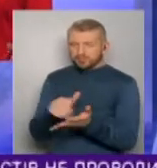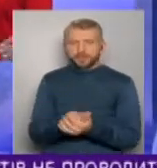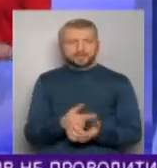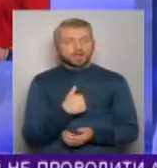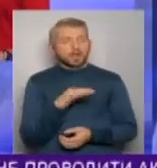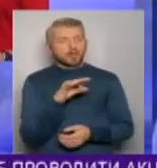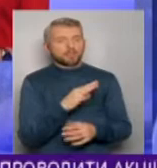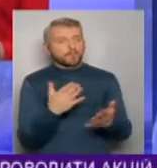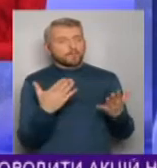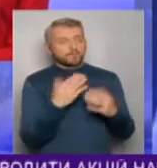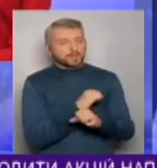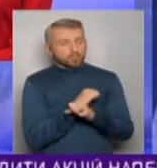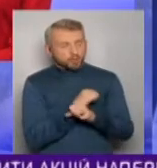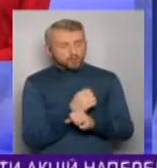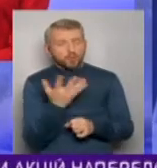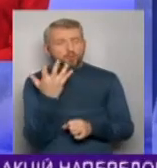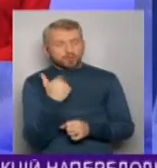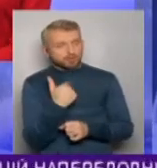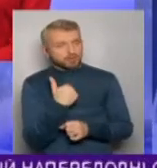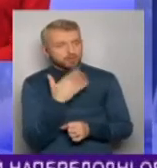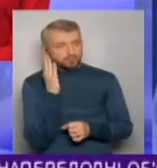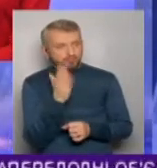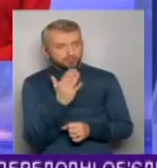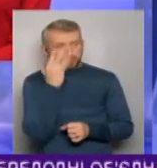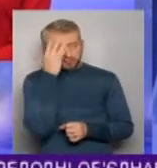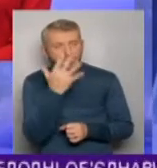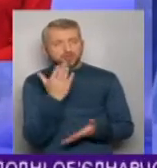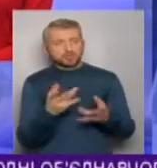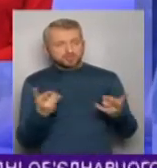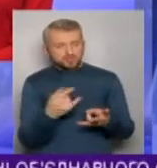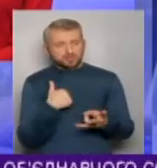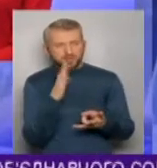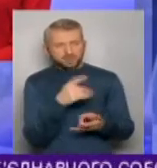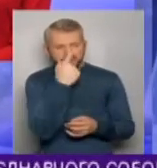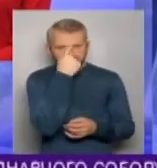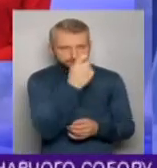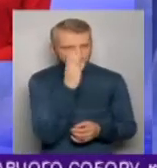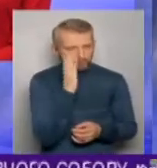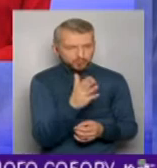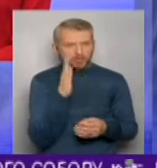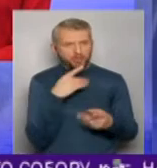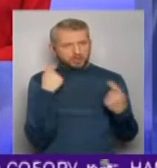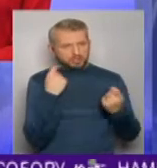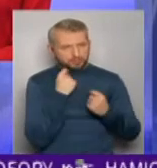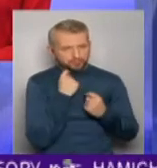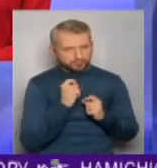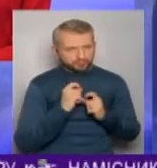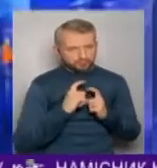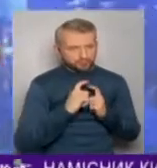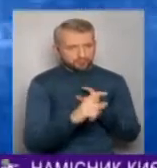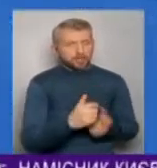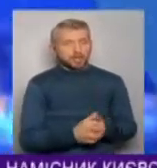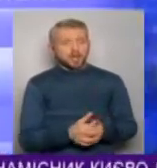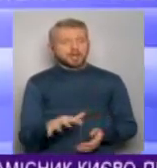відпочинку, я як буду йти, я вас пораджуюсь обов'язково. Якщо пора, я вас запрошу, ми це відмітимо. По-друге, всіх